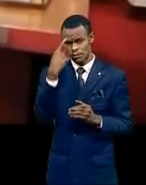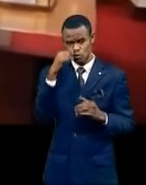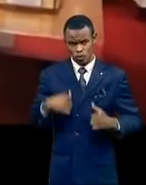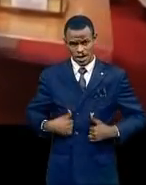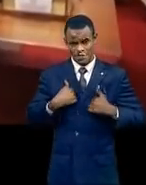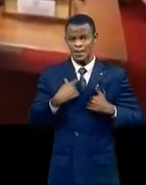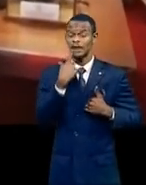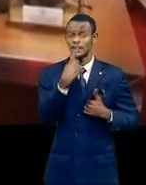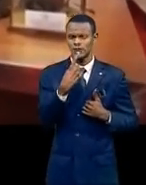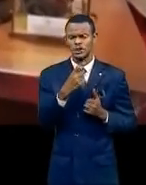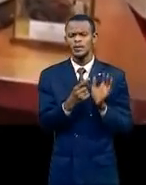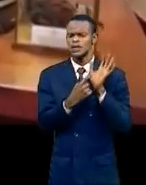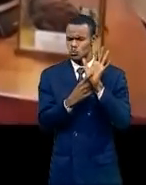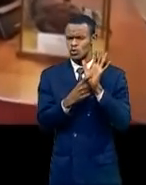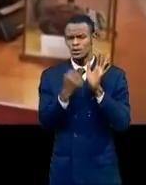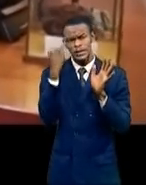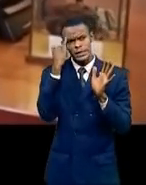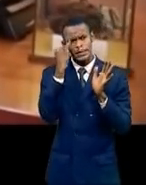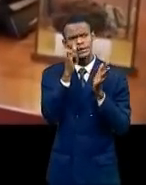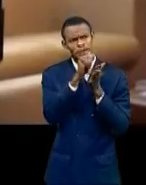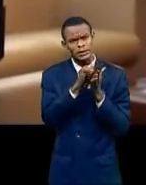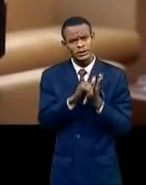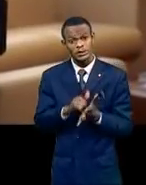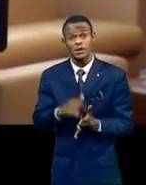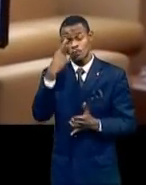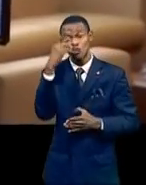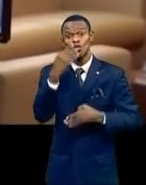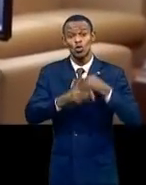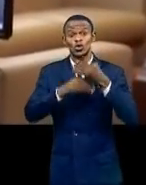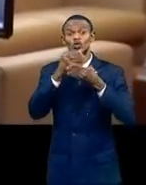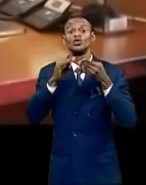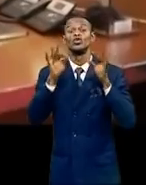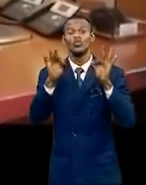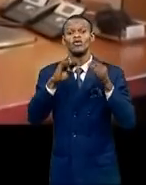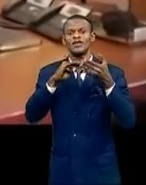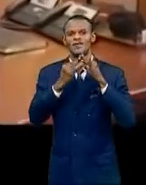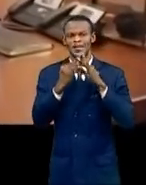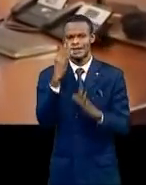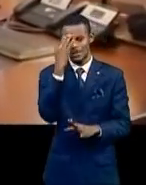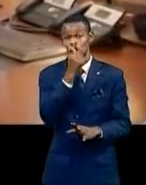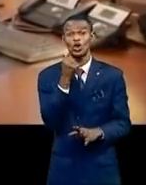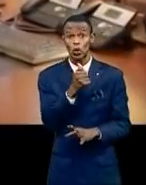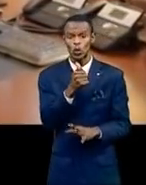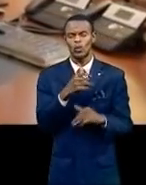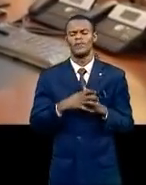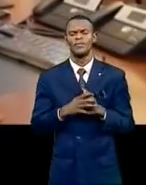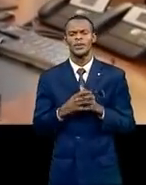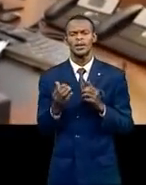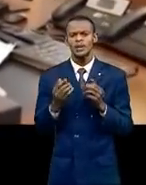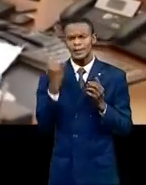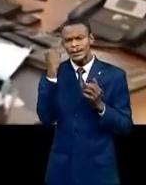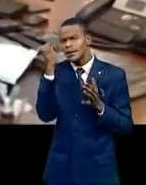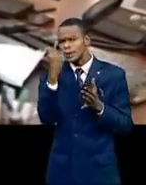réussir la construction de Kitoko, nouvelle ville intelligente et globale. Notamment, la création d'une agence